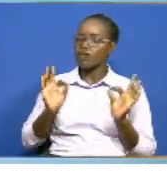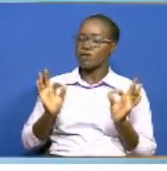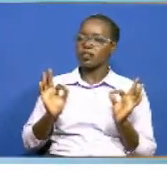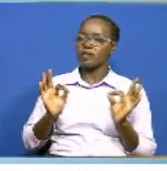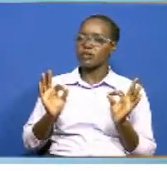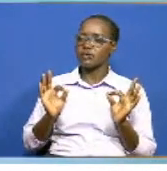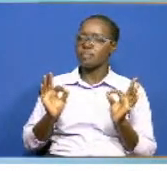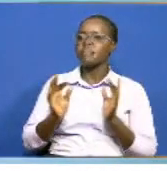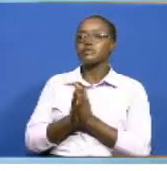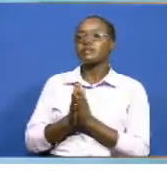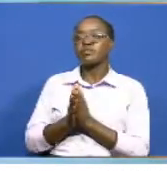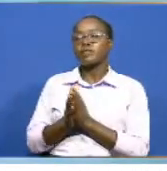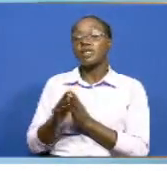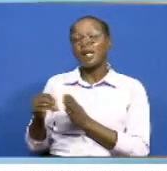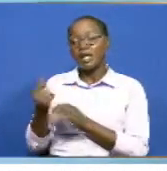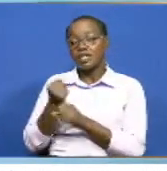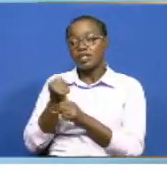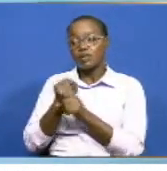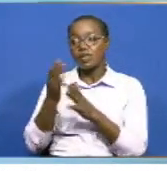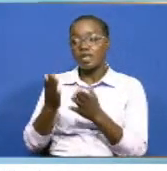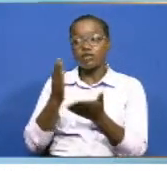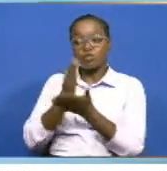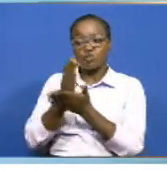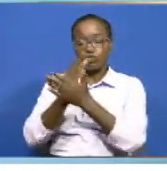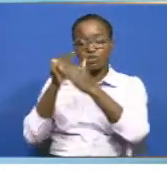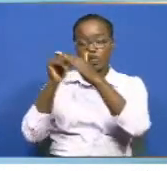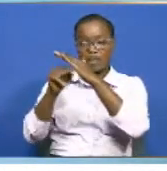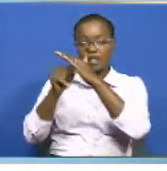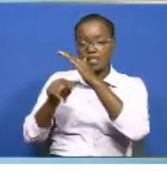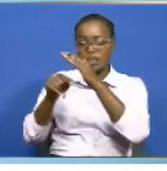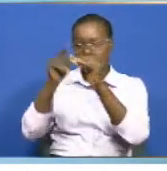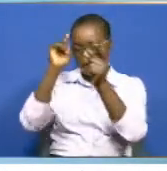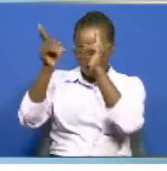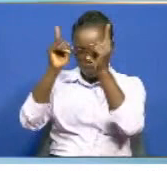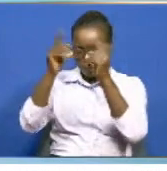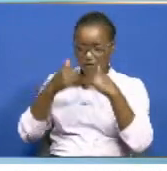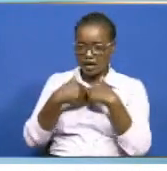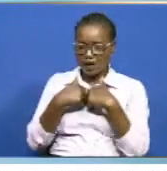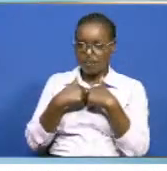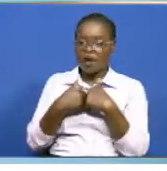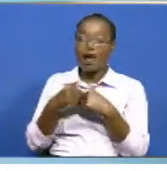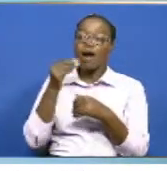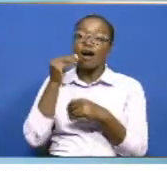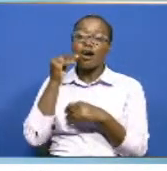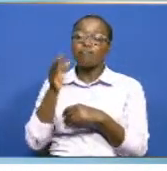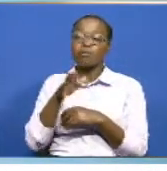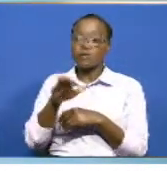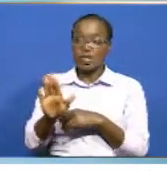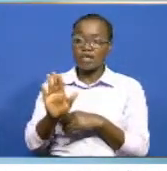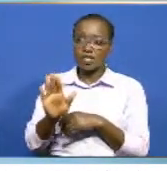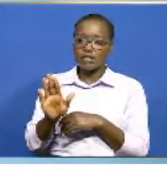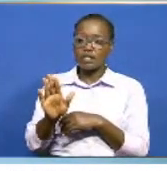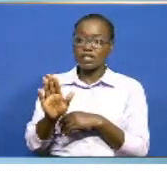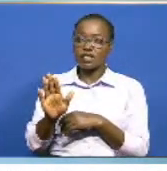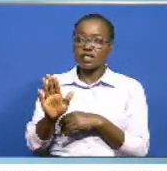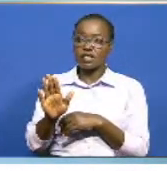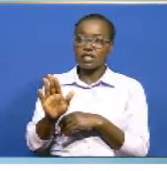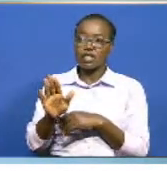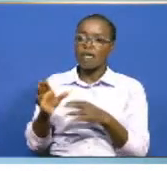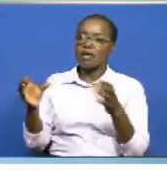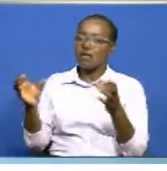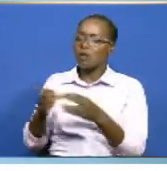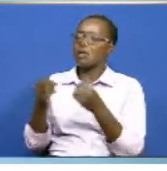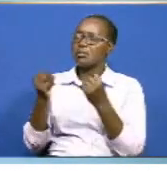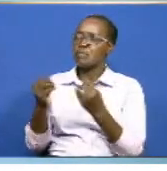ambao kwa kweli labda wako na access ya wifi kwa manyumba zao, kwa sababu nchini tuko na kampuni